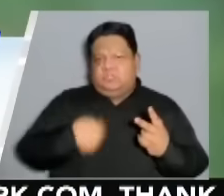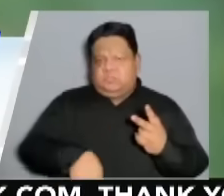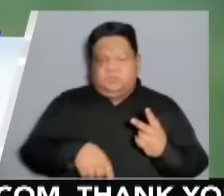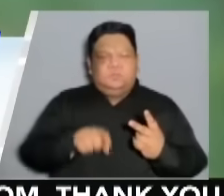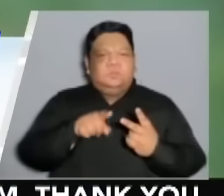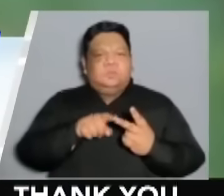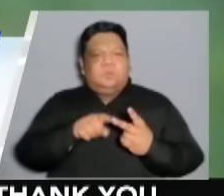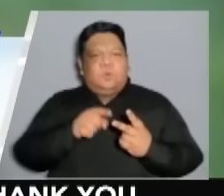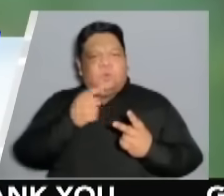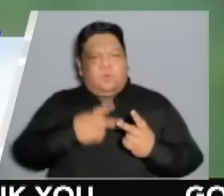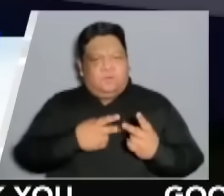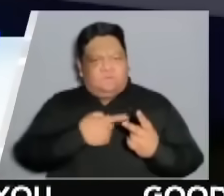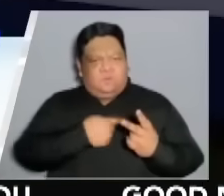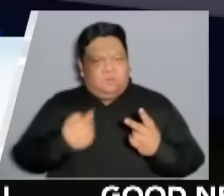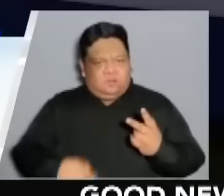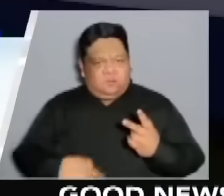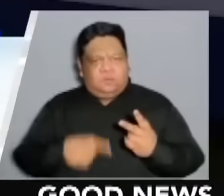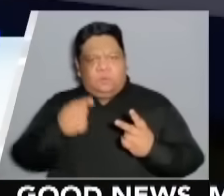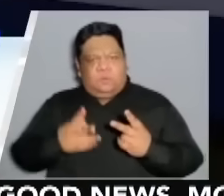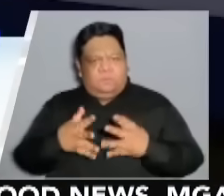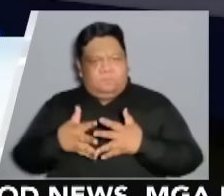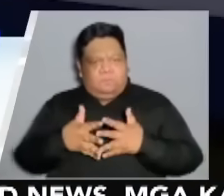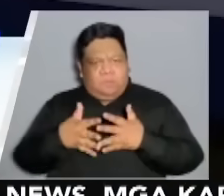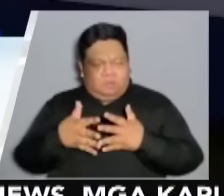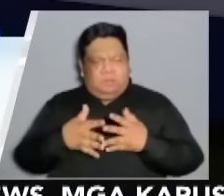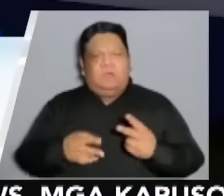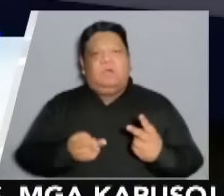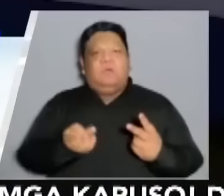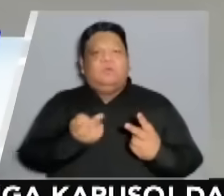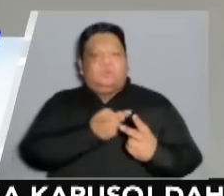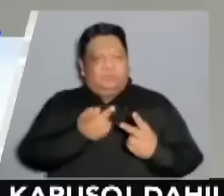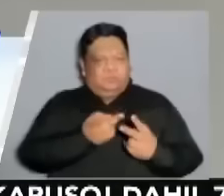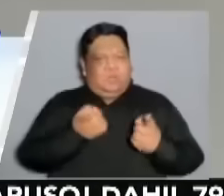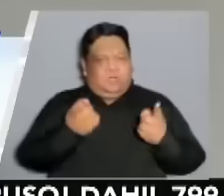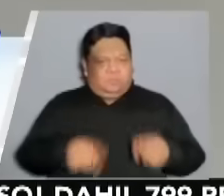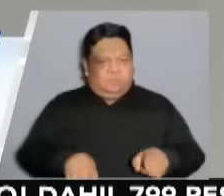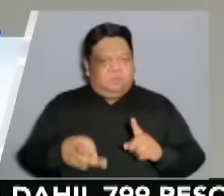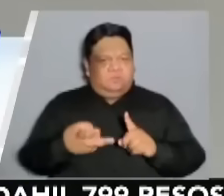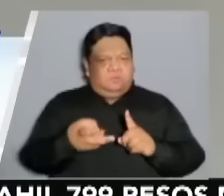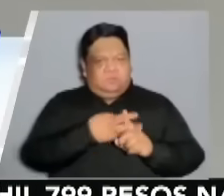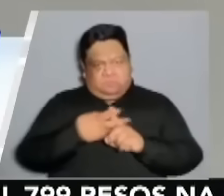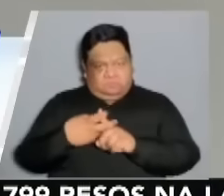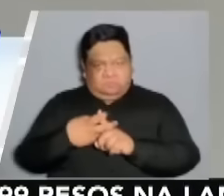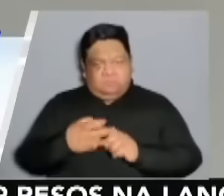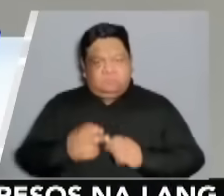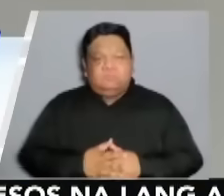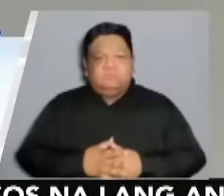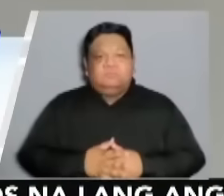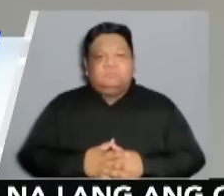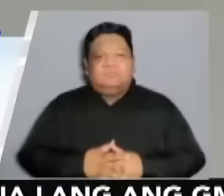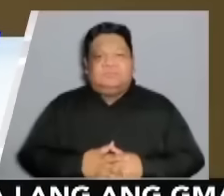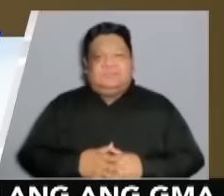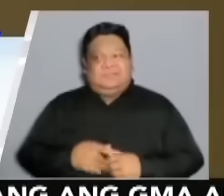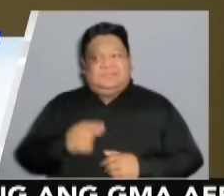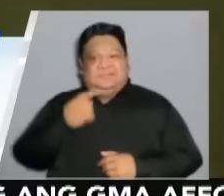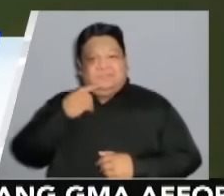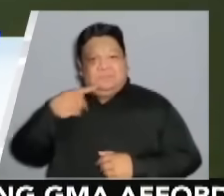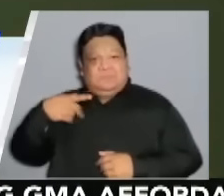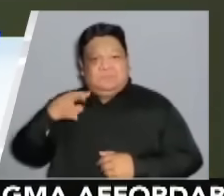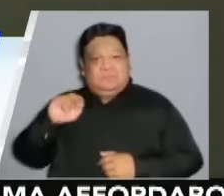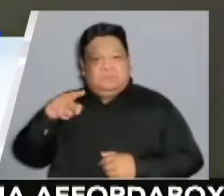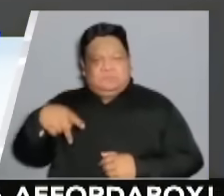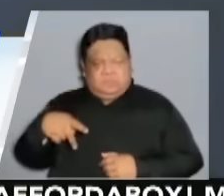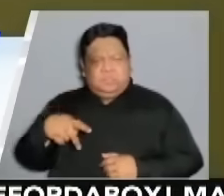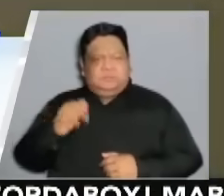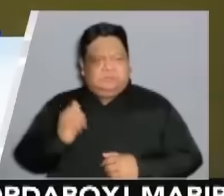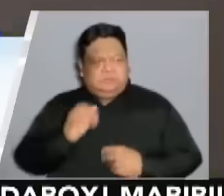parehong biktima ng kidnapping. Ayon sa PNP Anti-Kidnapping Group, hinahanap nila ang mga huling kausap ng dalawang biktima. Ang kanila